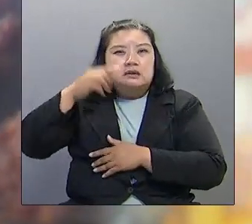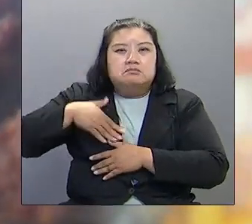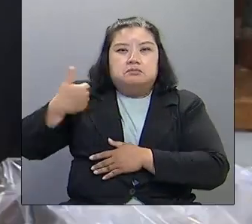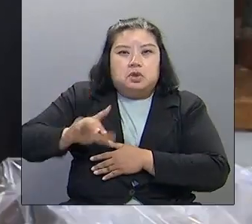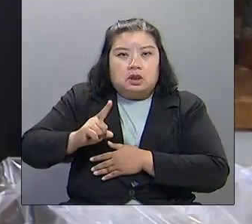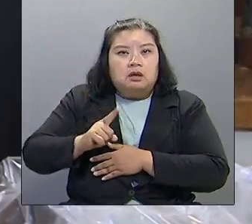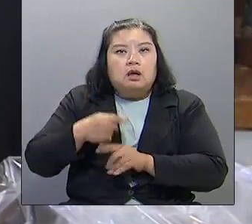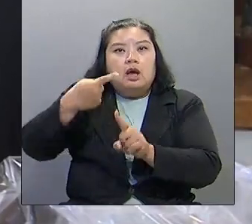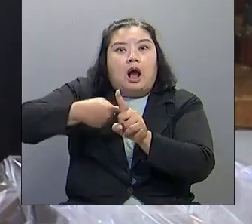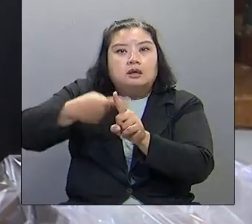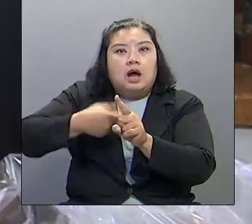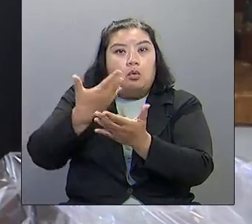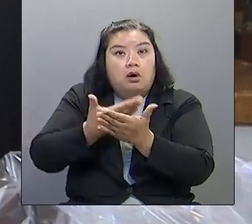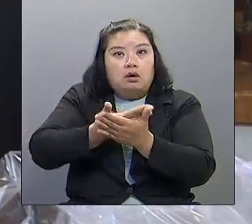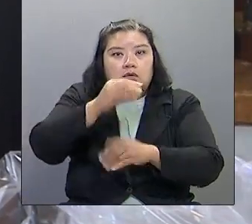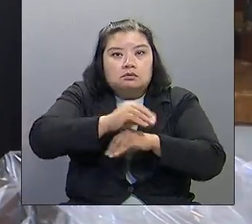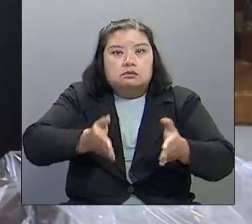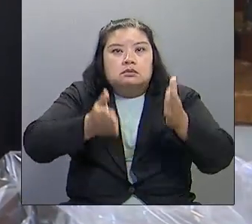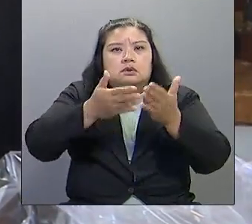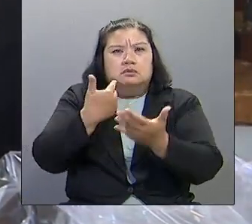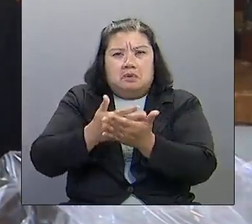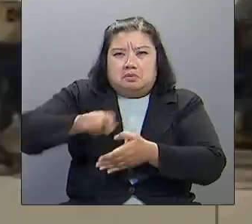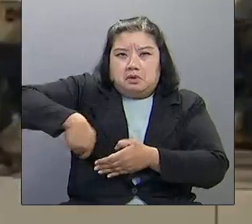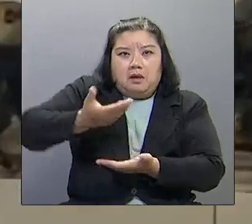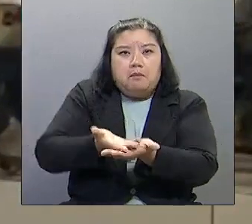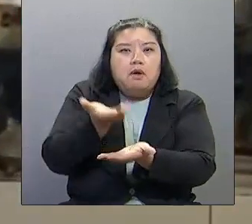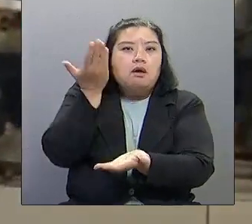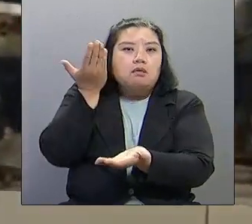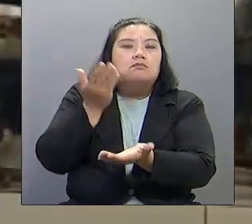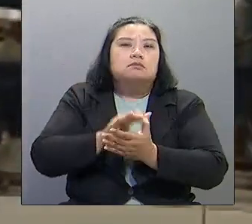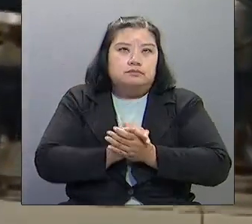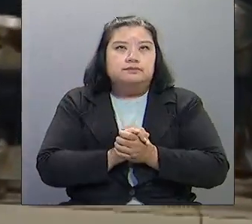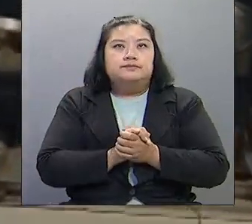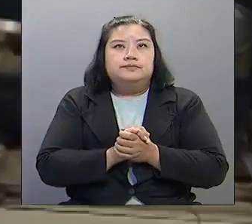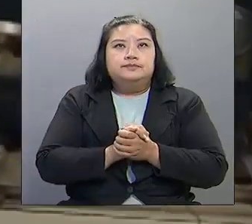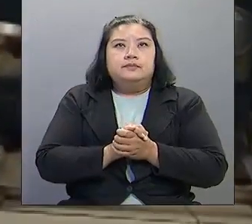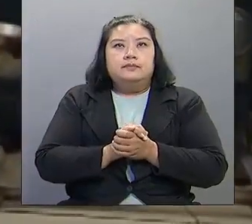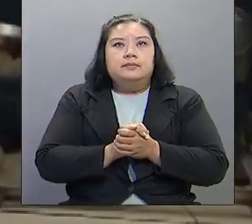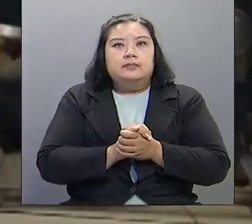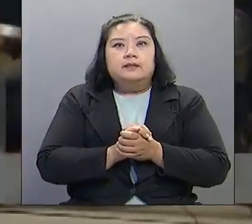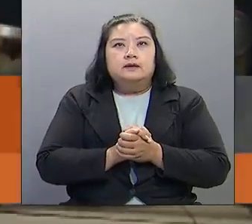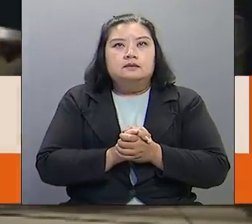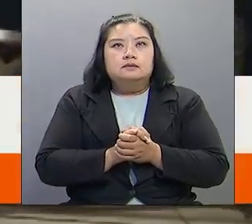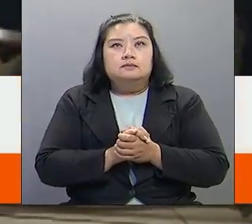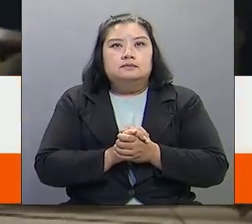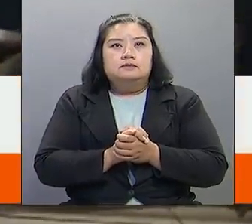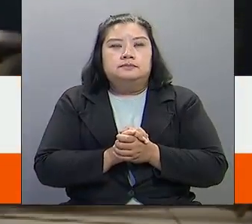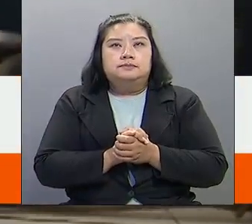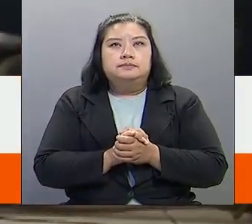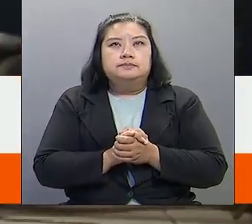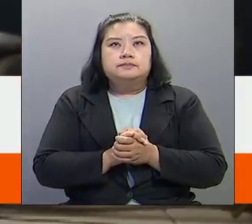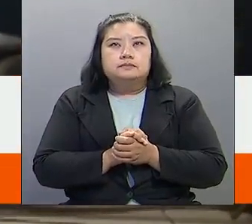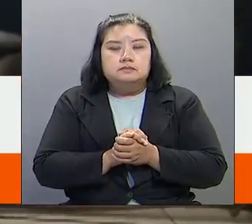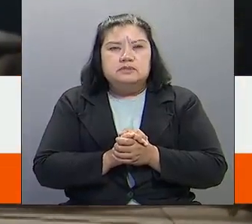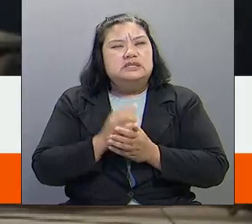พาณิชย์มันเพิ่มสูงขึ้นนั่นเองค่ะ มีผลกระทบนะคะสำหรับการค่าของ